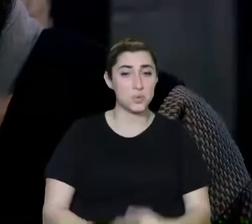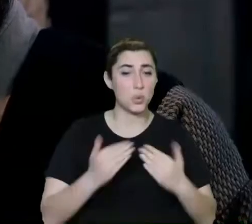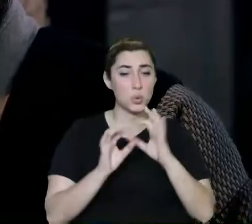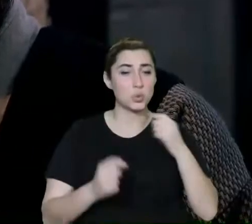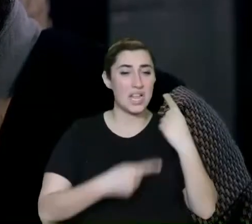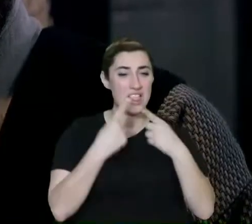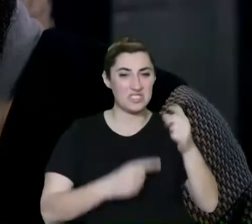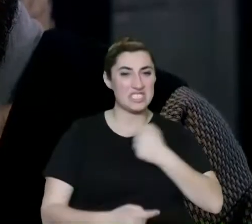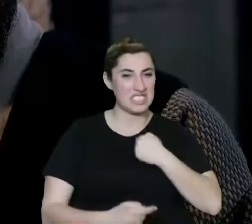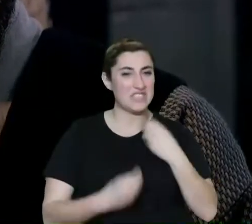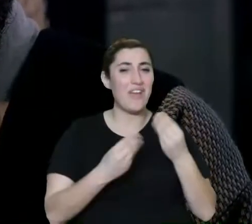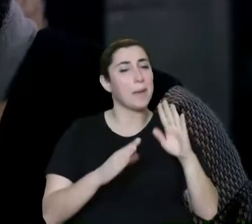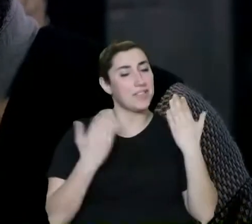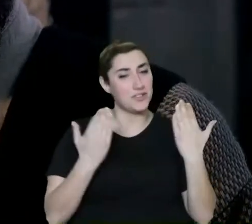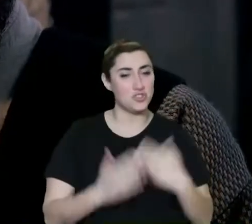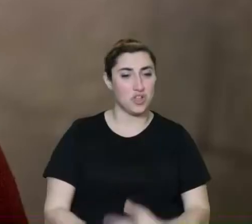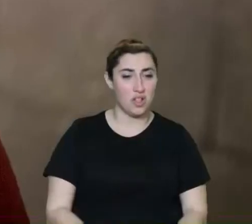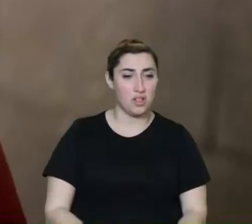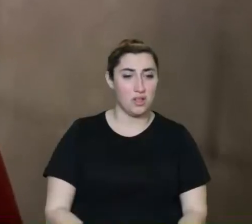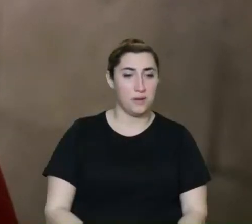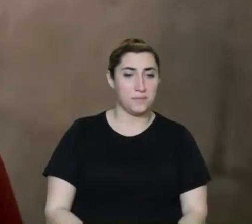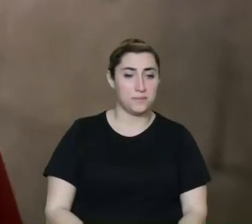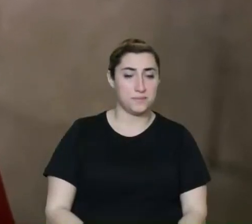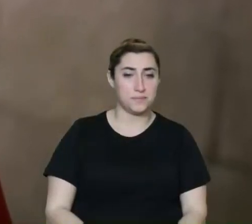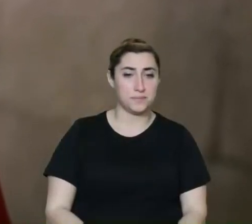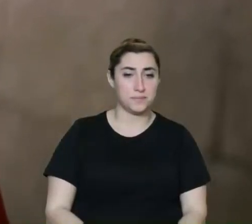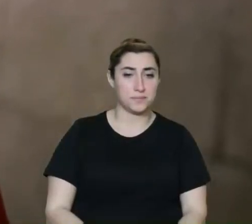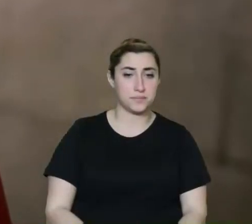uygunsuz laflarla canınızı sıkmamıştır inşallah.